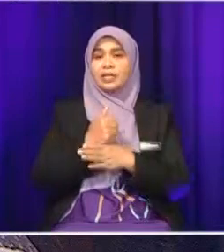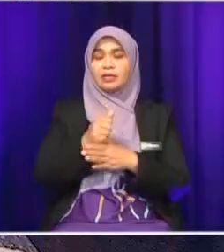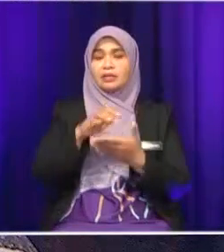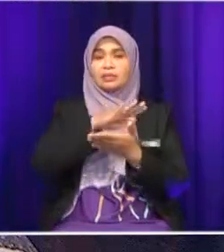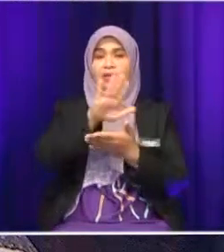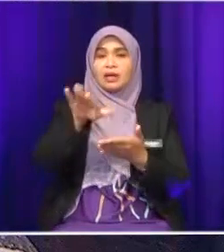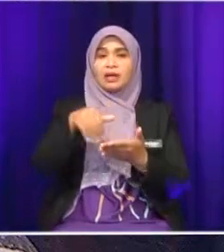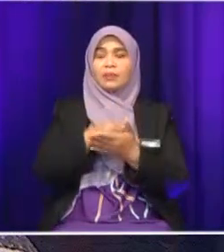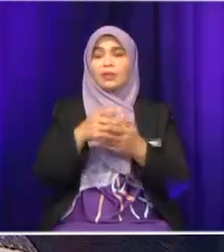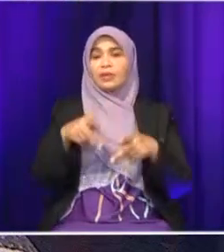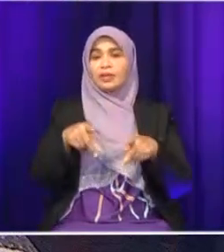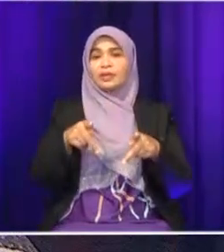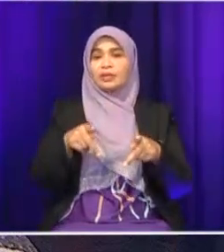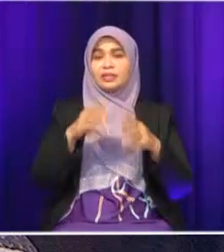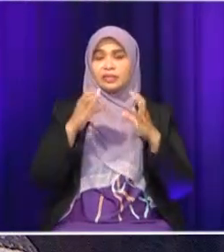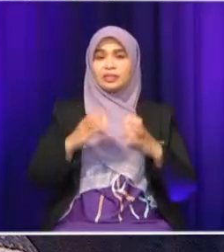pribadi